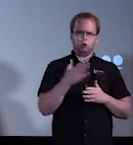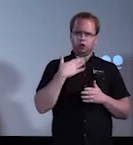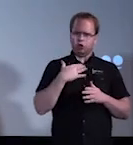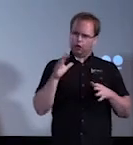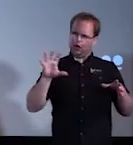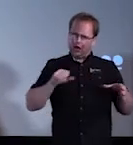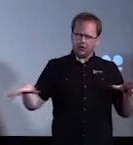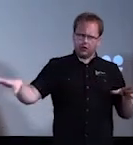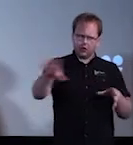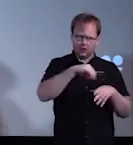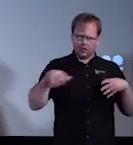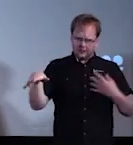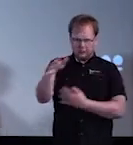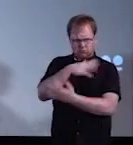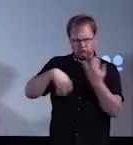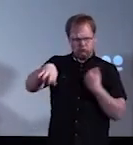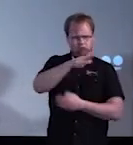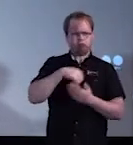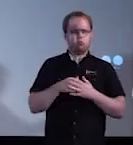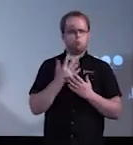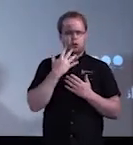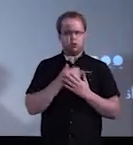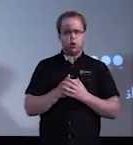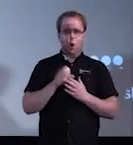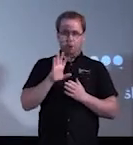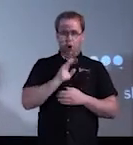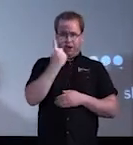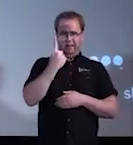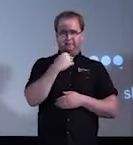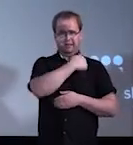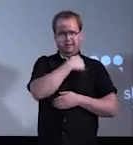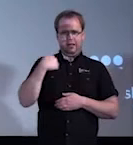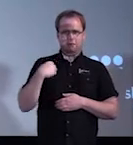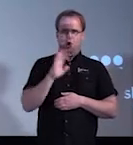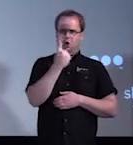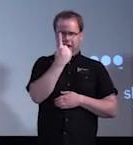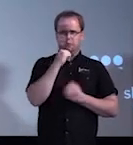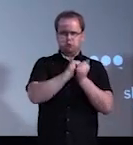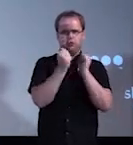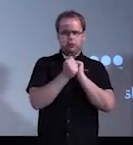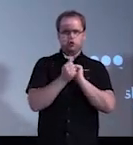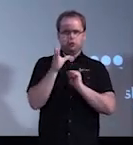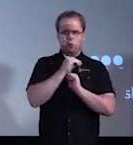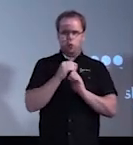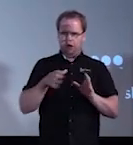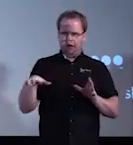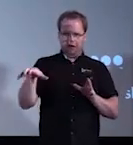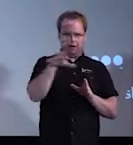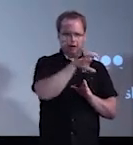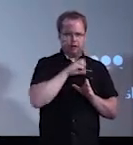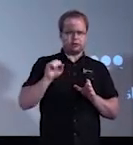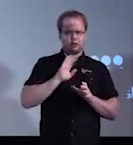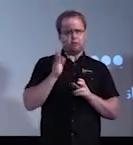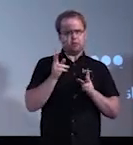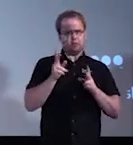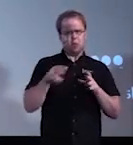med varandra, och det betyder ju att alla ska ju, om man har en regering och man har en politik, så ska ju allt ge varandra. Så vad